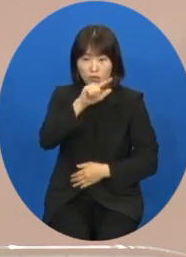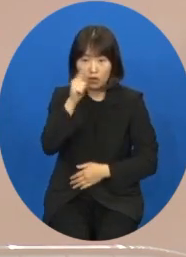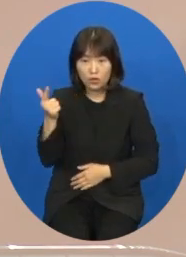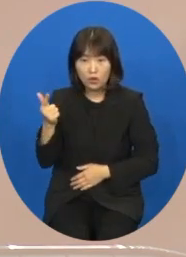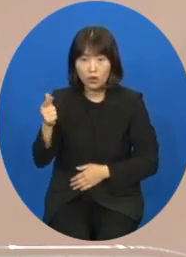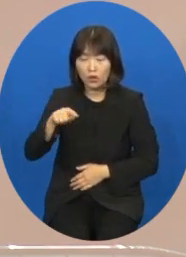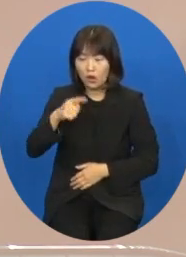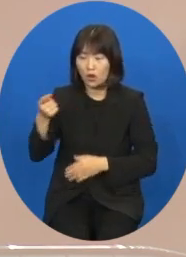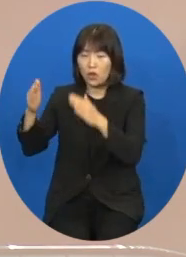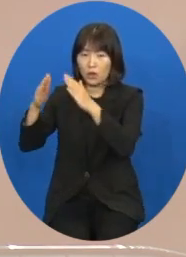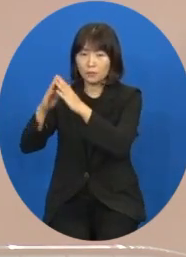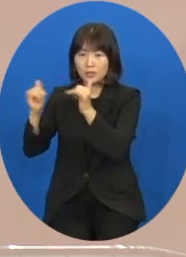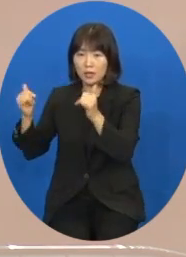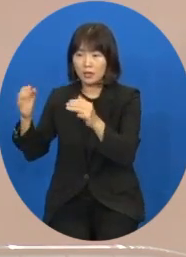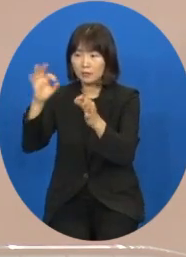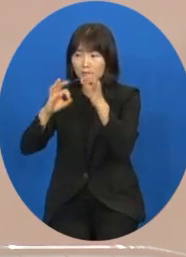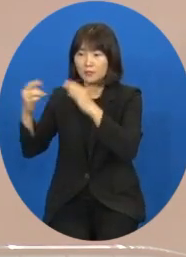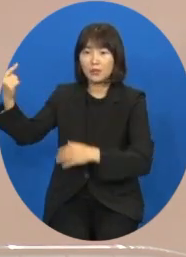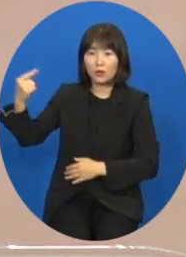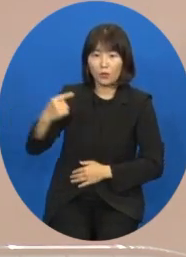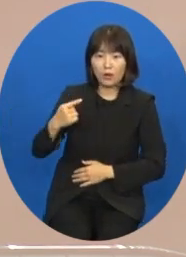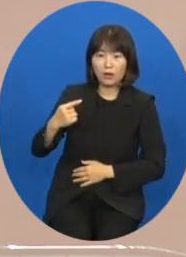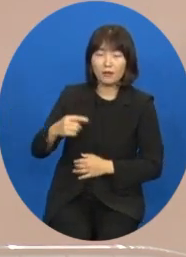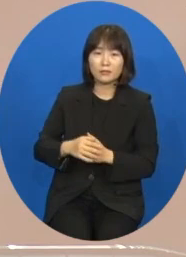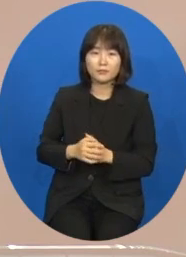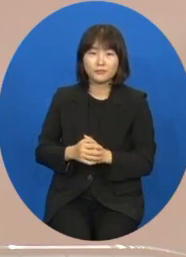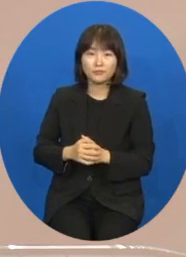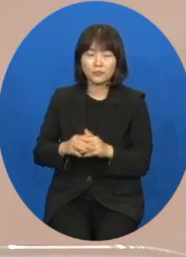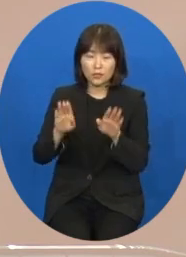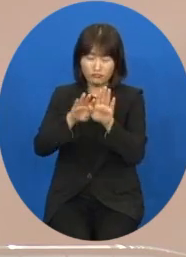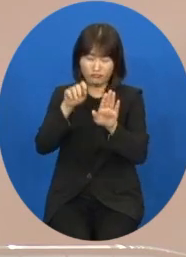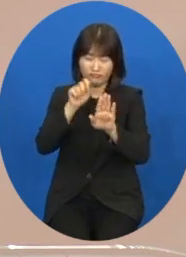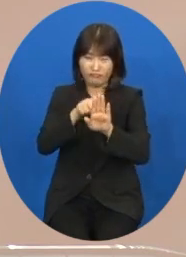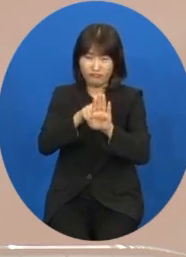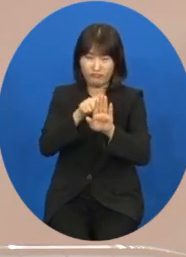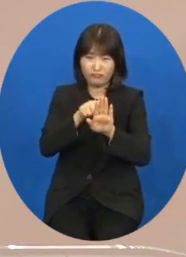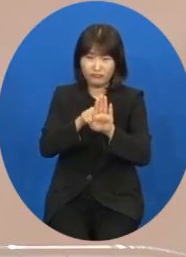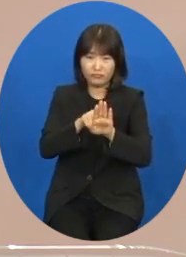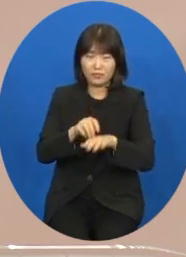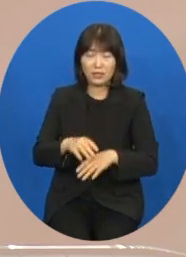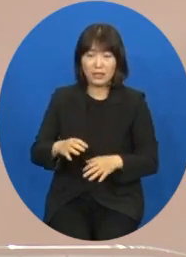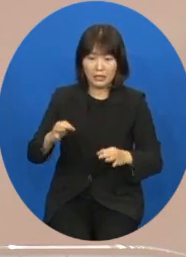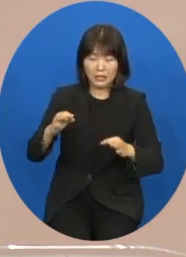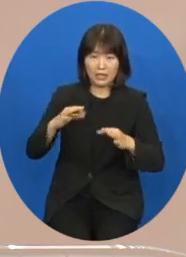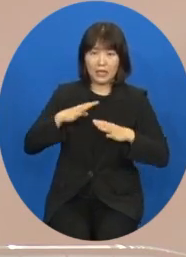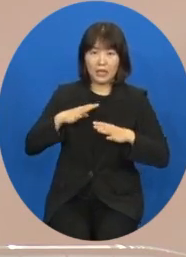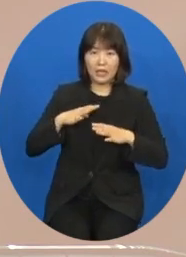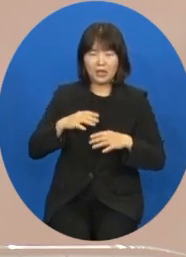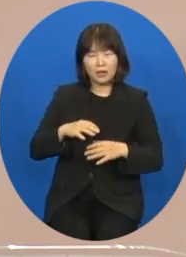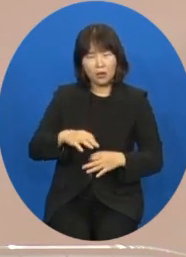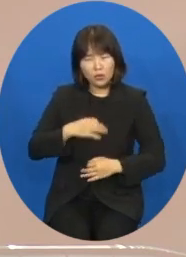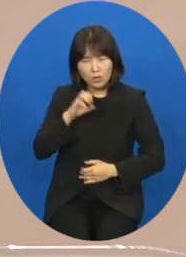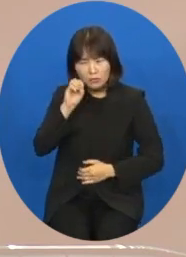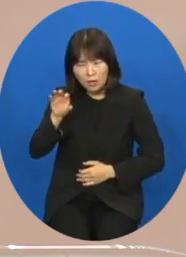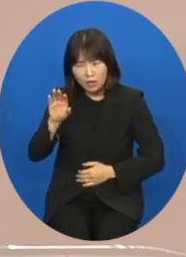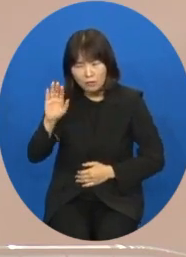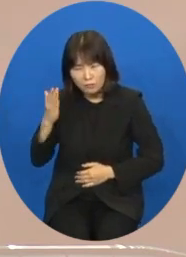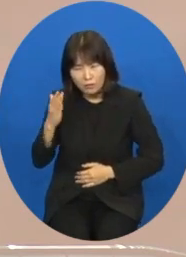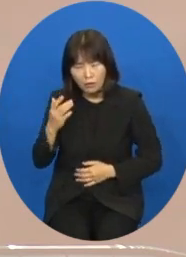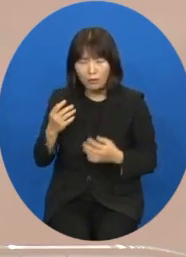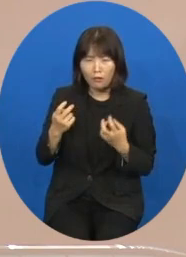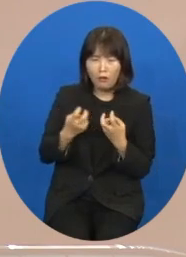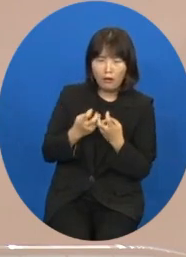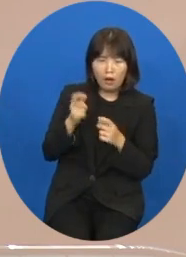사람이 찾아왔어요. 문을 두드리면서. 그래서 놀라서 솔직히 말을 해야 되나, 어때야